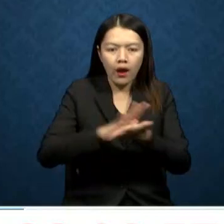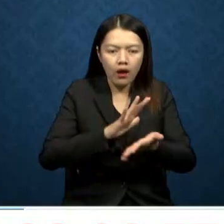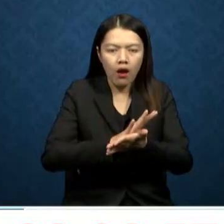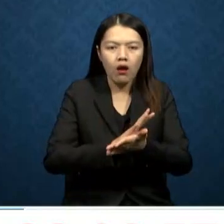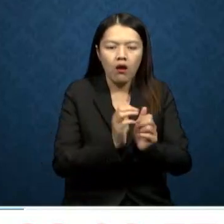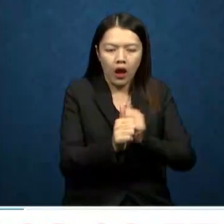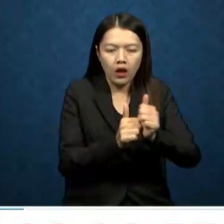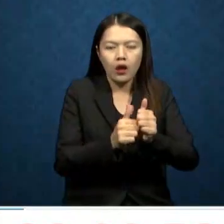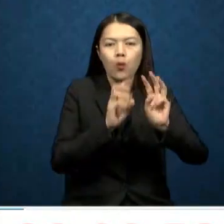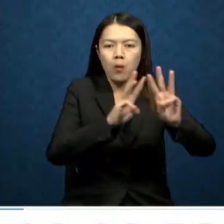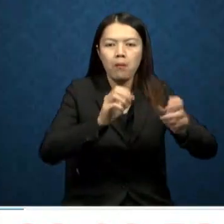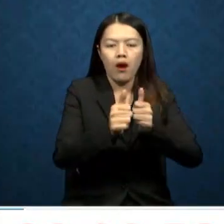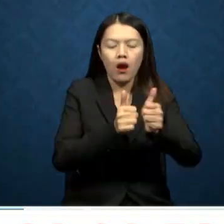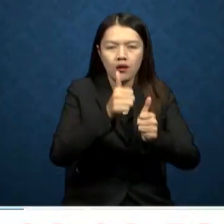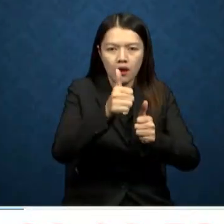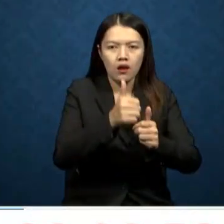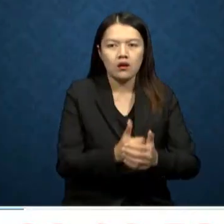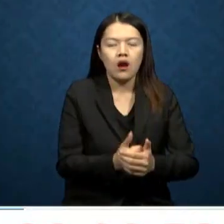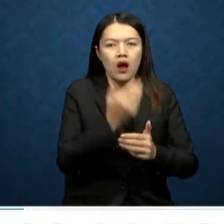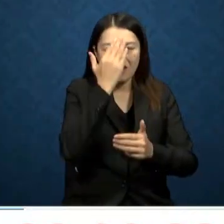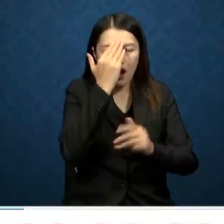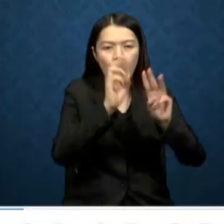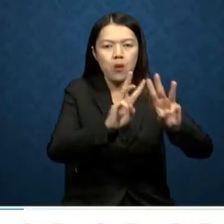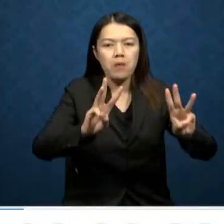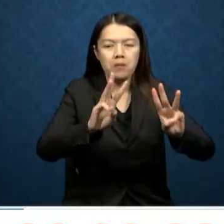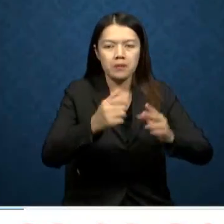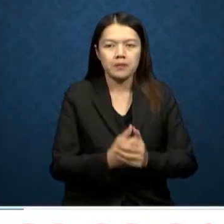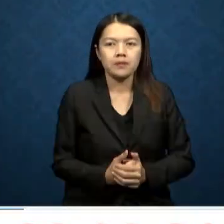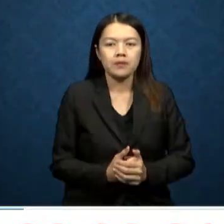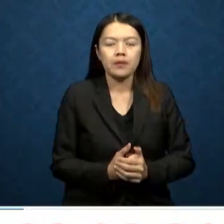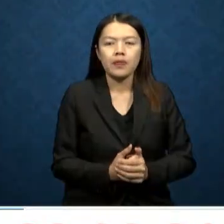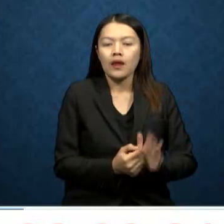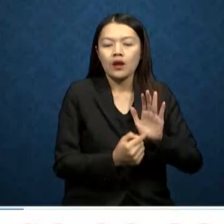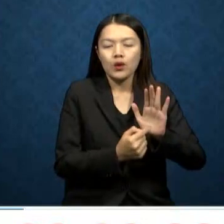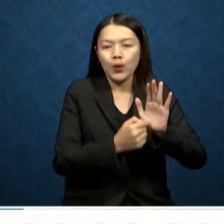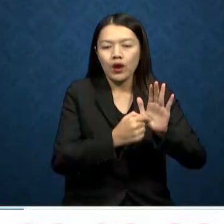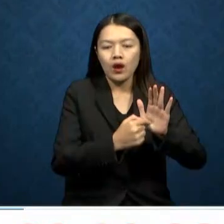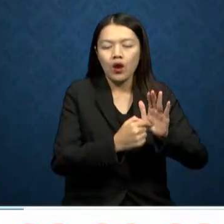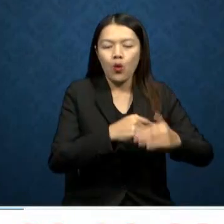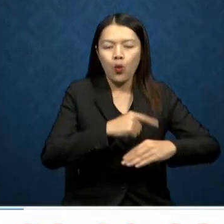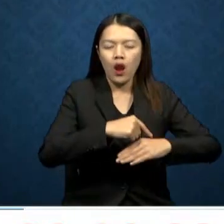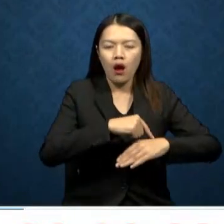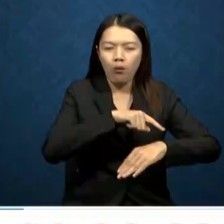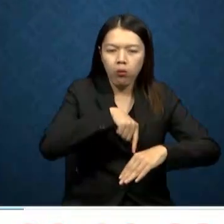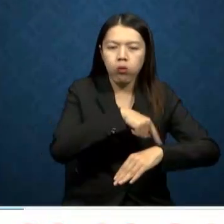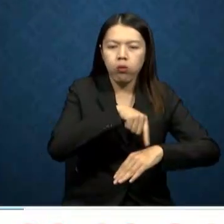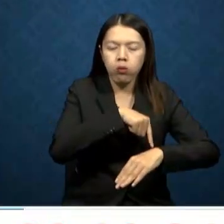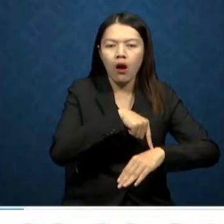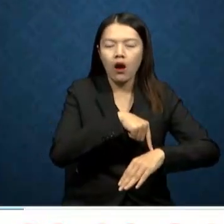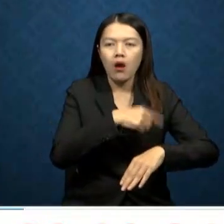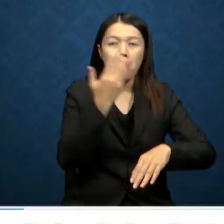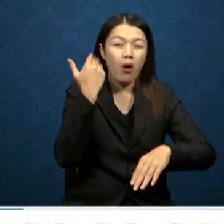ประกวดราคาได้จากหน้าเว็บไซต์และลดระยะเวลาในการเสนอราคาจาก